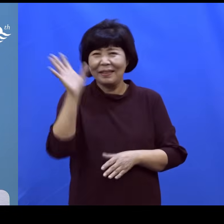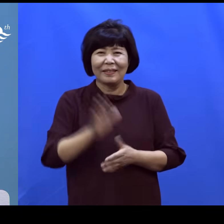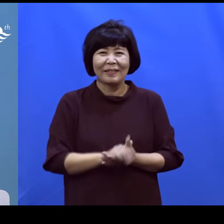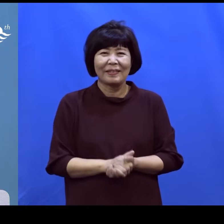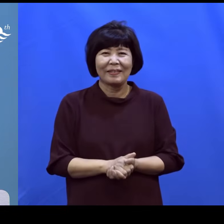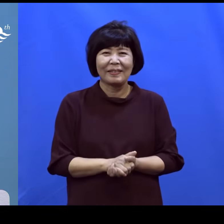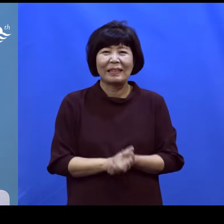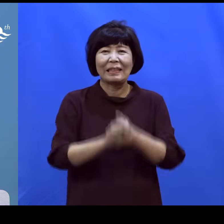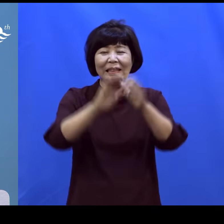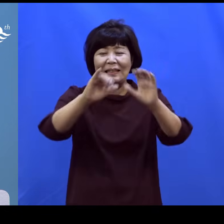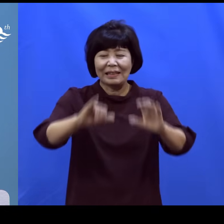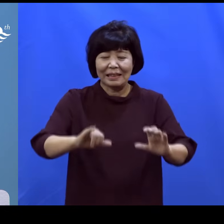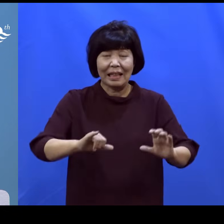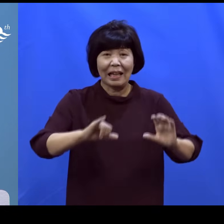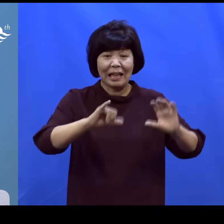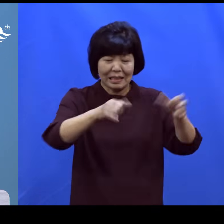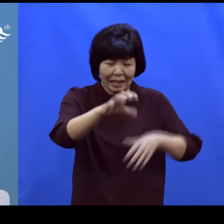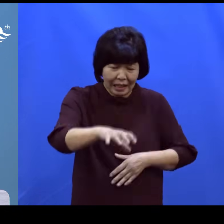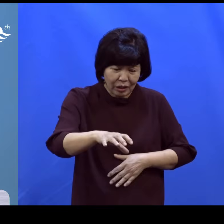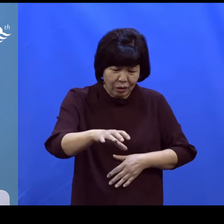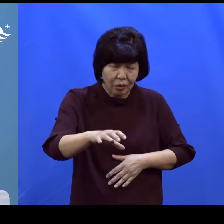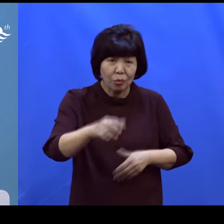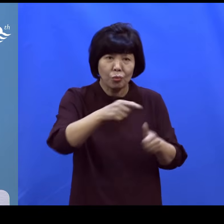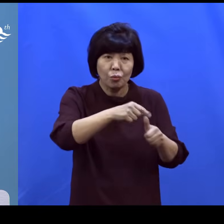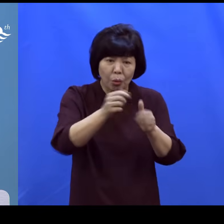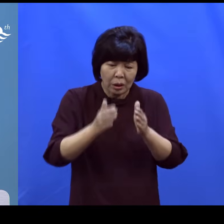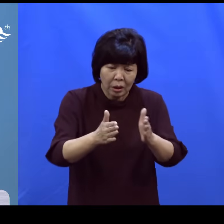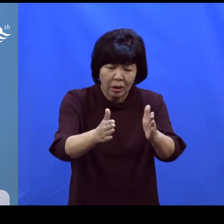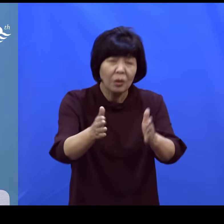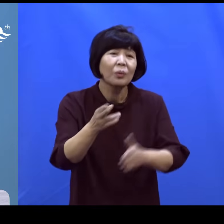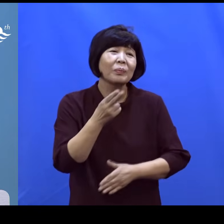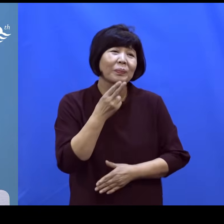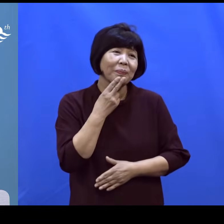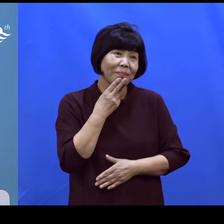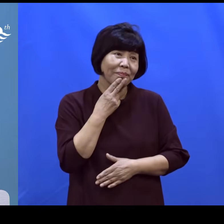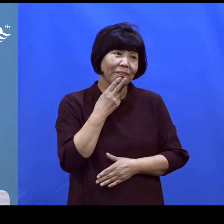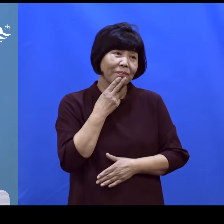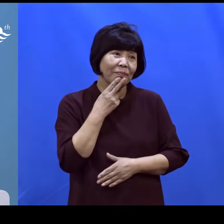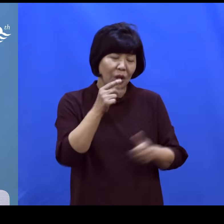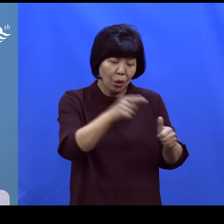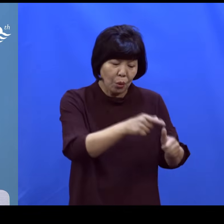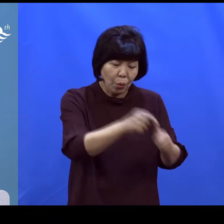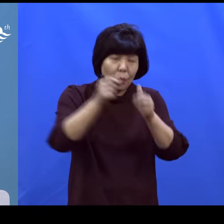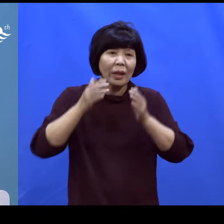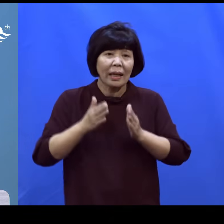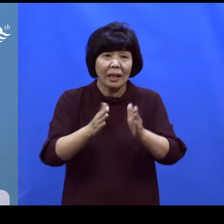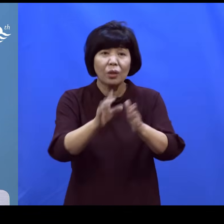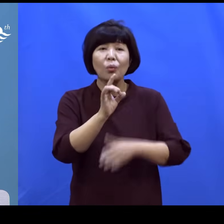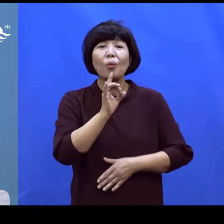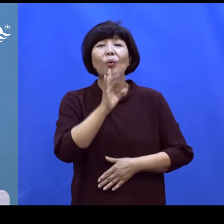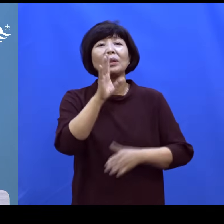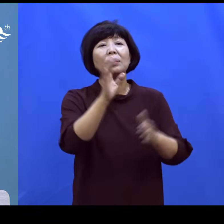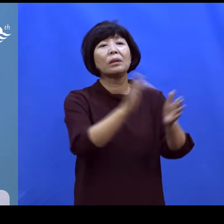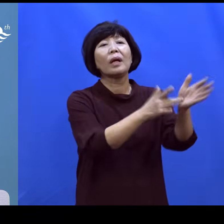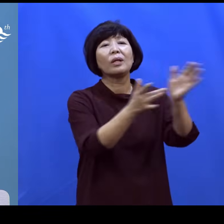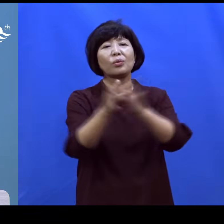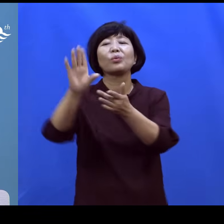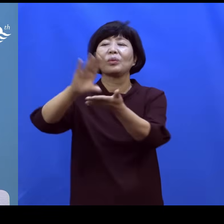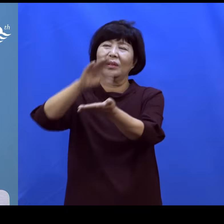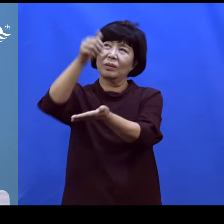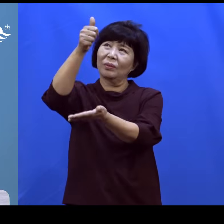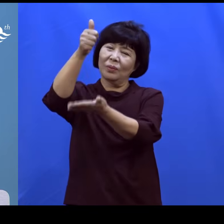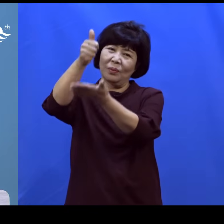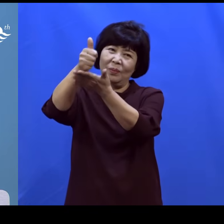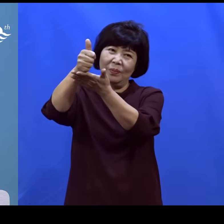세상 안에서 우리는 구원의 길을 찾을 수 없습니다. 구원의 길은 오직 예수 그리스도, 그